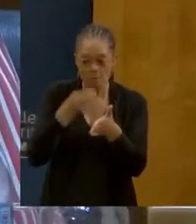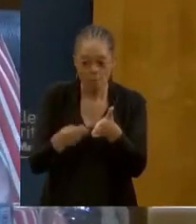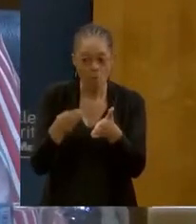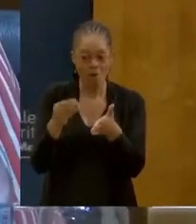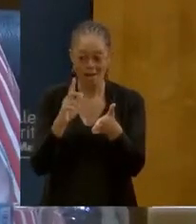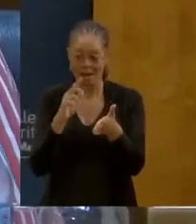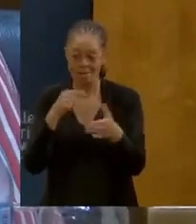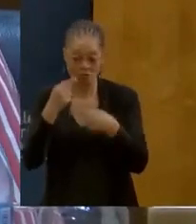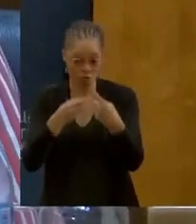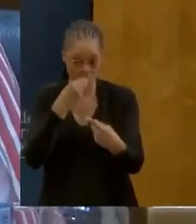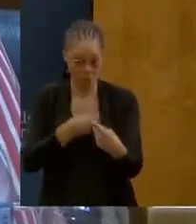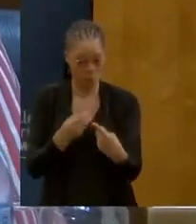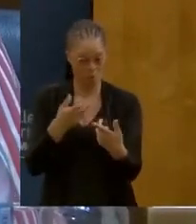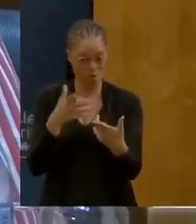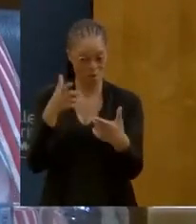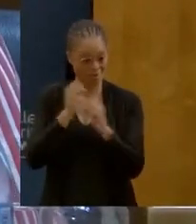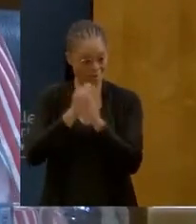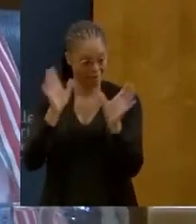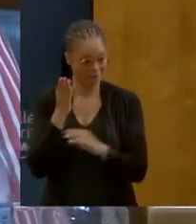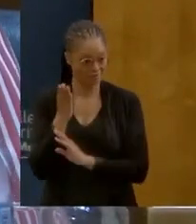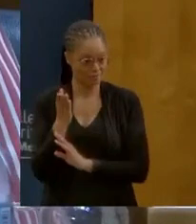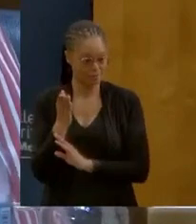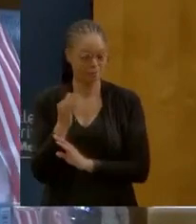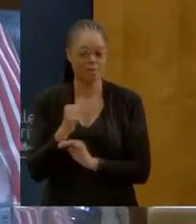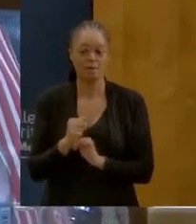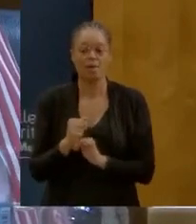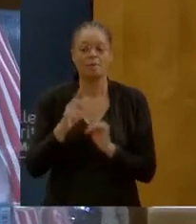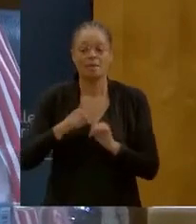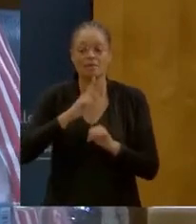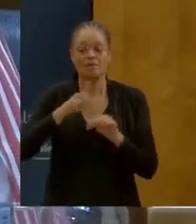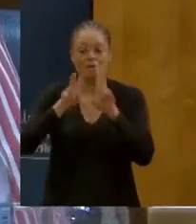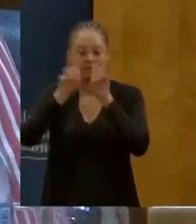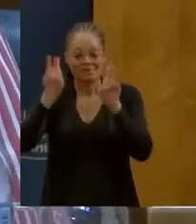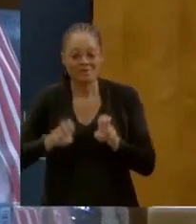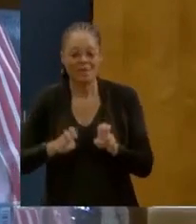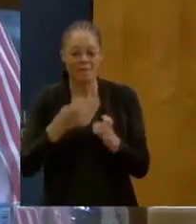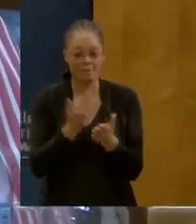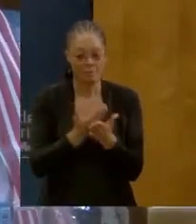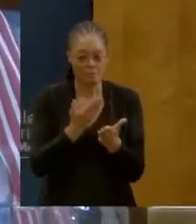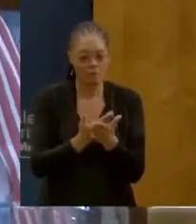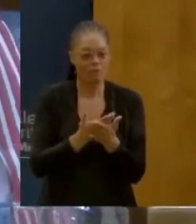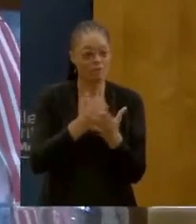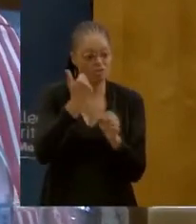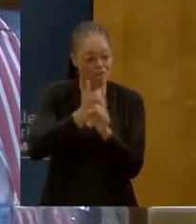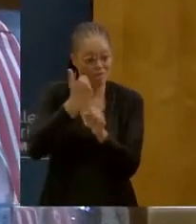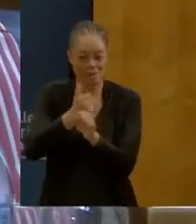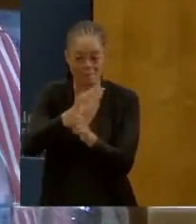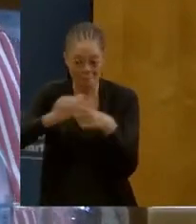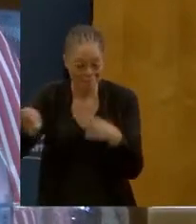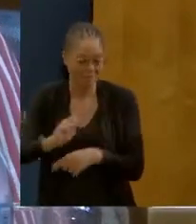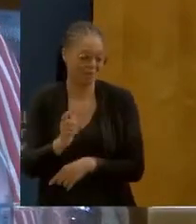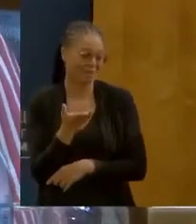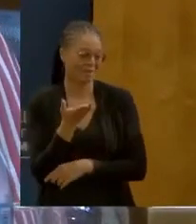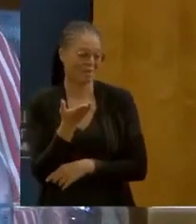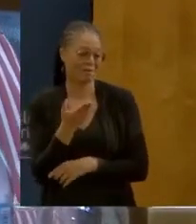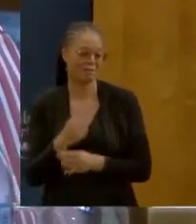prévoit qu'il faut des certificats, des attestations de vigilance chaque année. Ce que vous n'avez pas fait sous votre mandature,